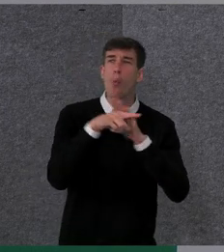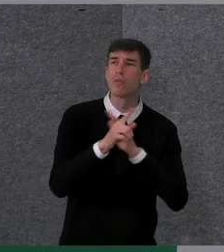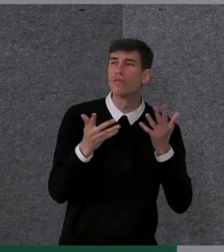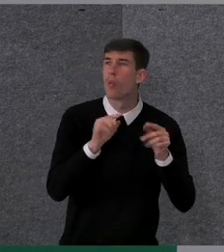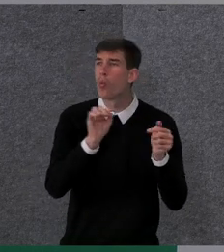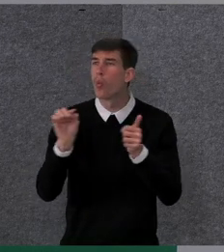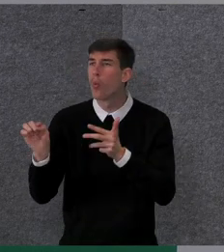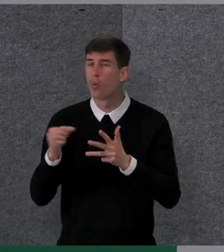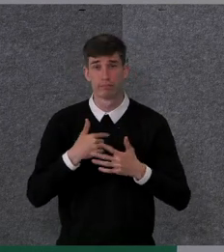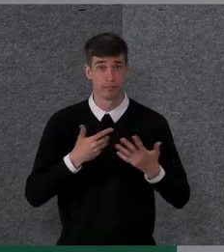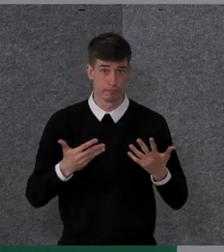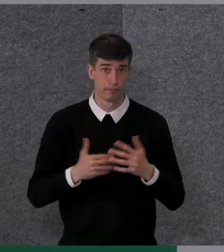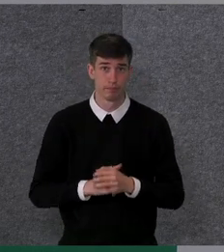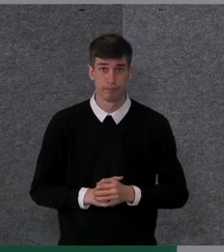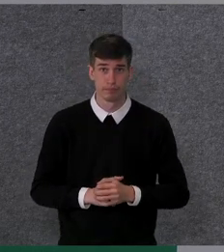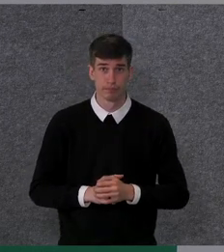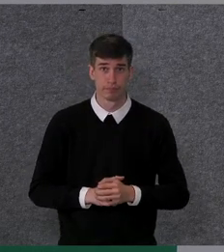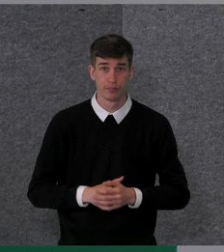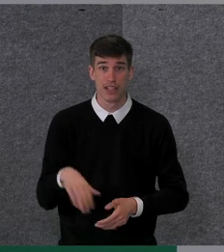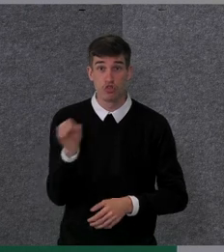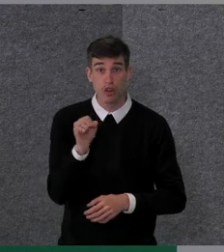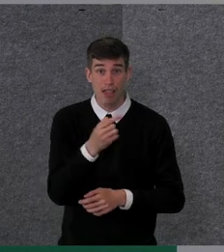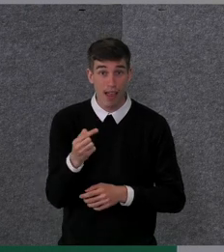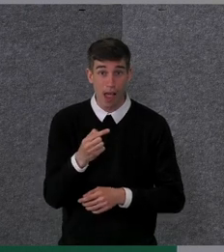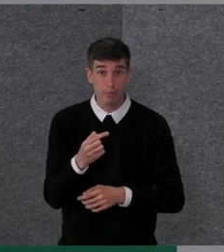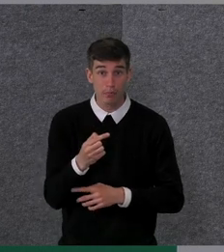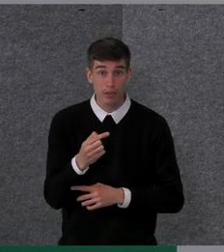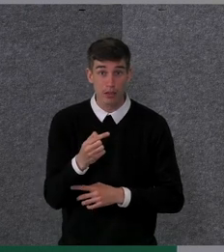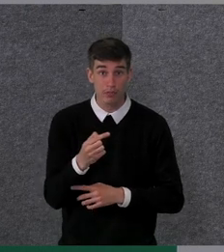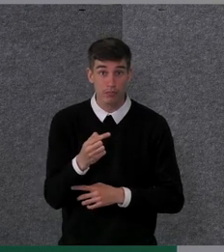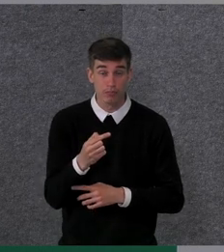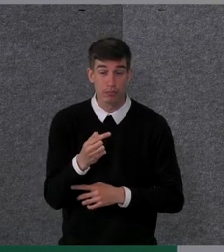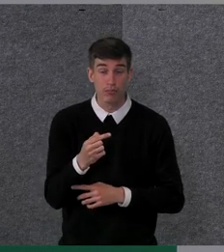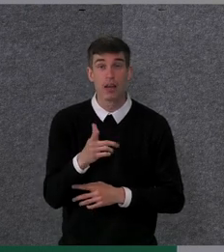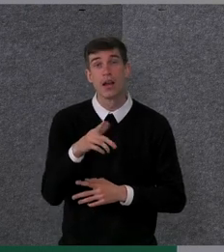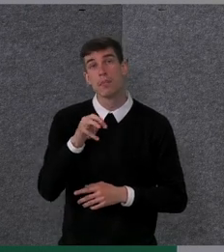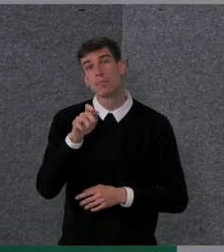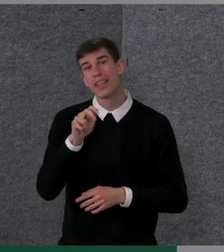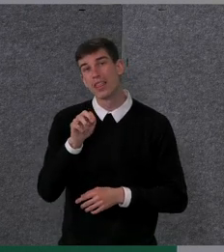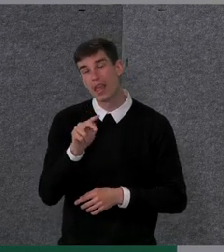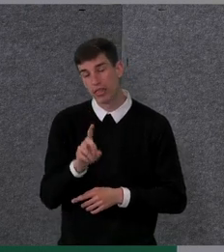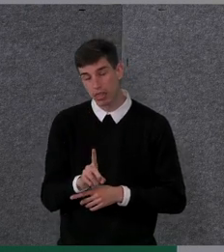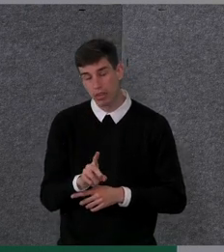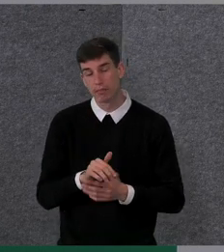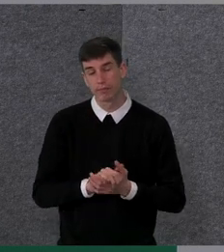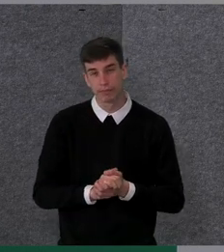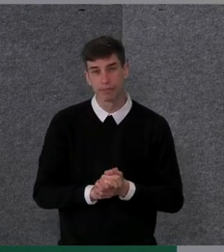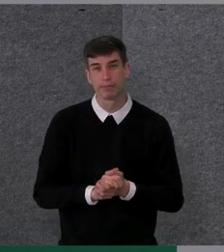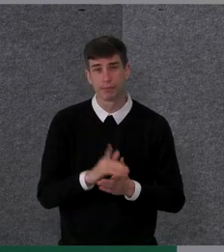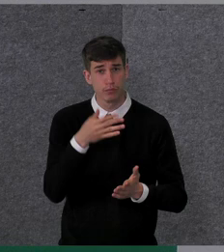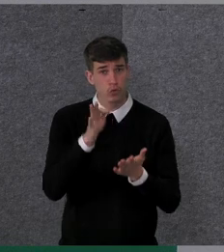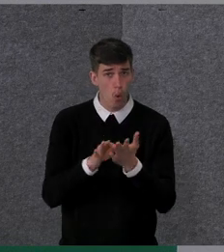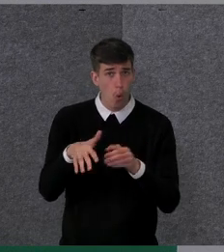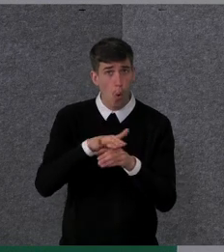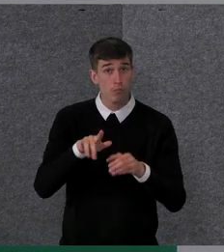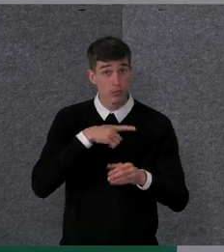suchen. Mein Name ist Shahina Gambia, mein Direktwahlkreis ist Minden-Lübbecke. Ich bin in der Nähe von Minden aufgewachsen, ich bin dort zur